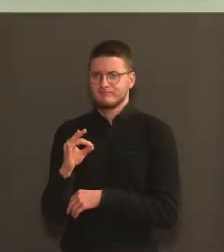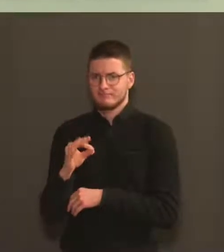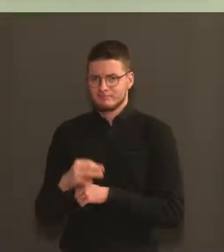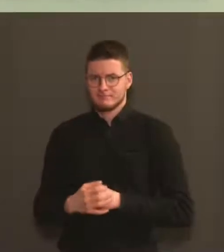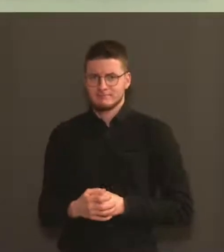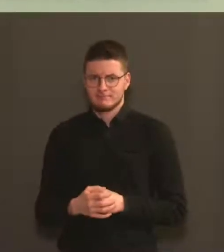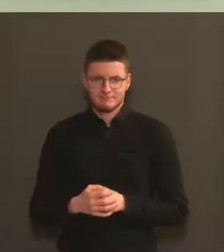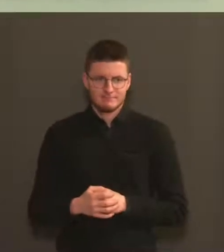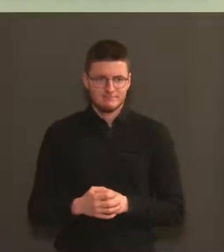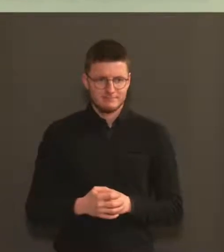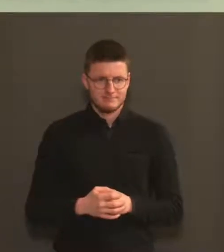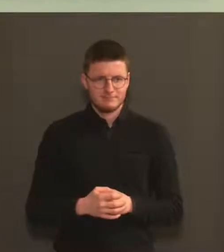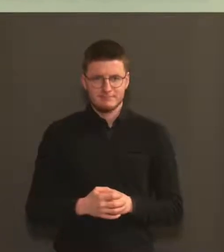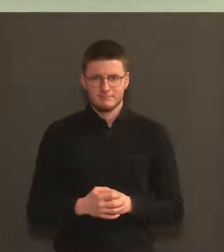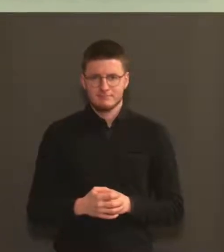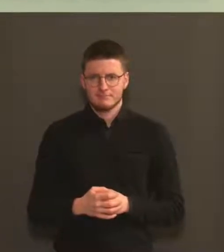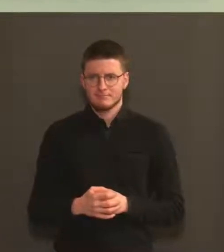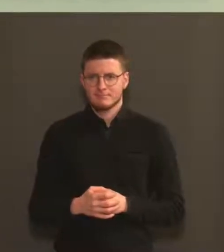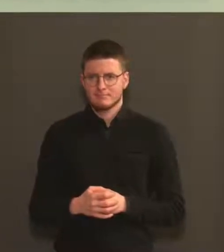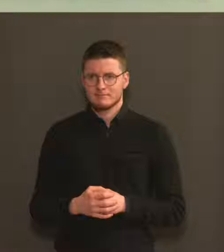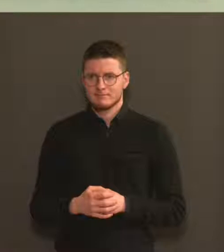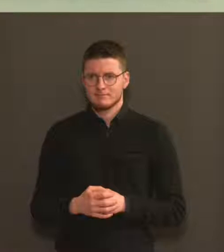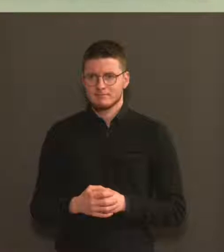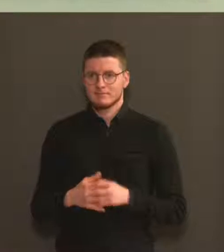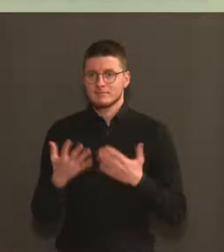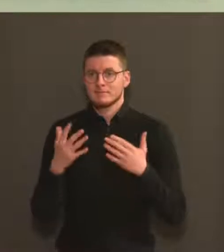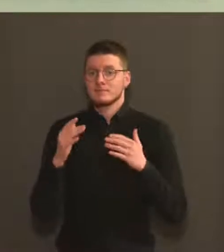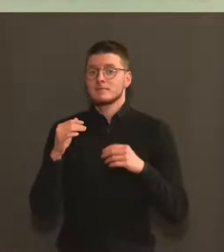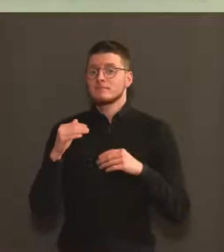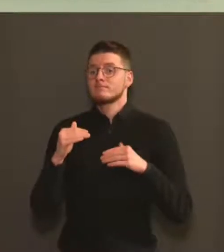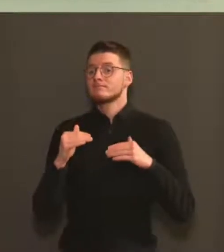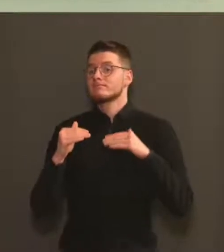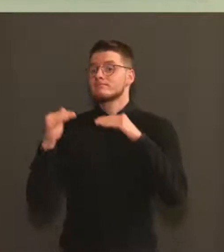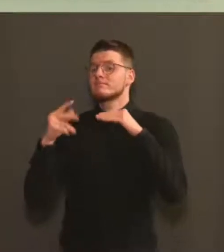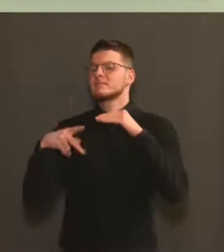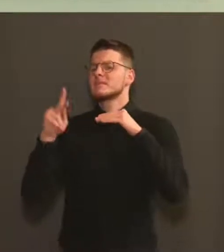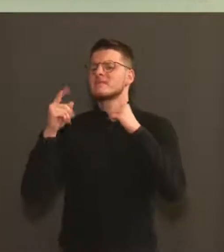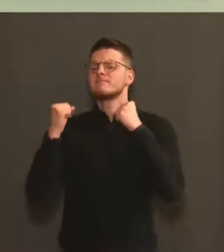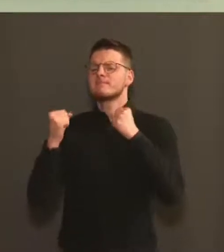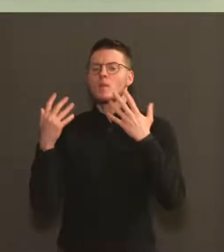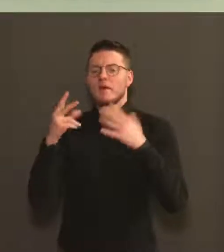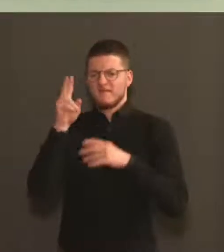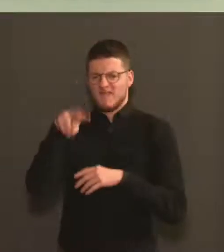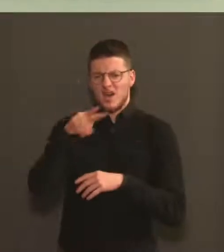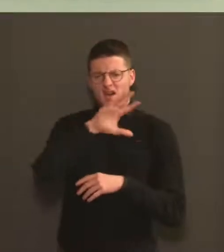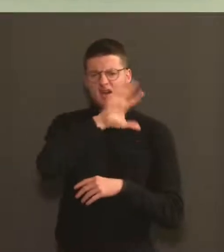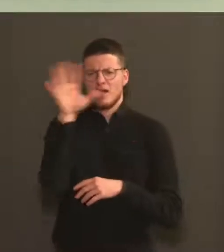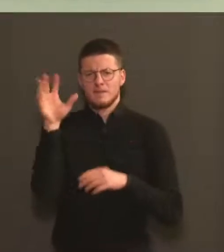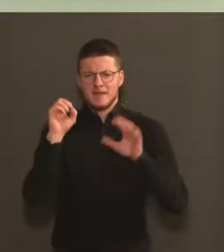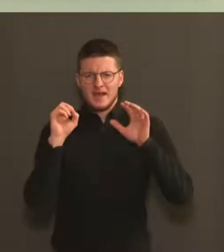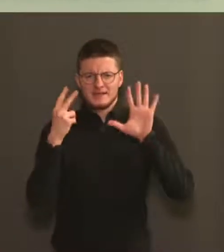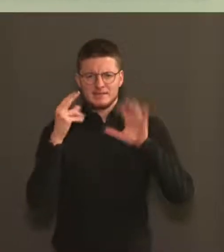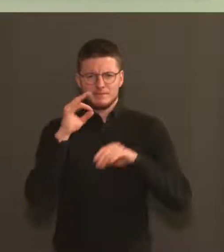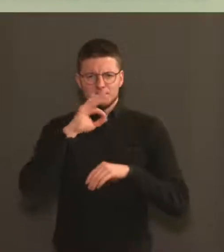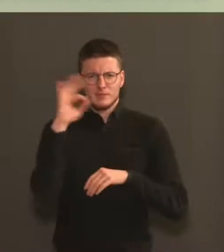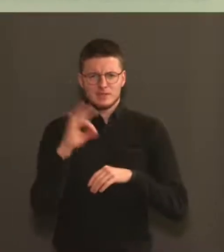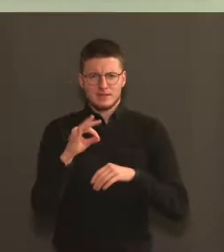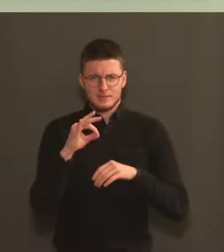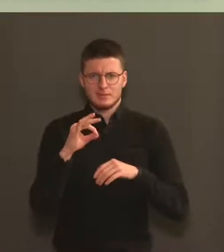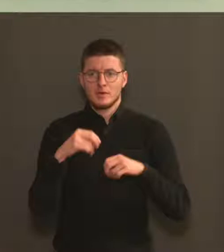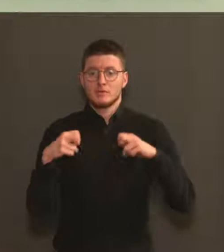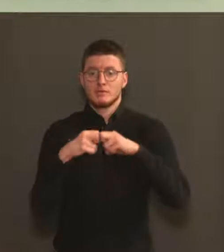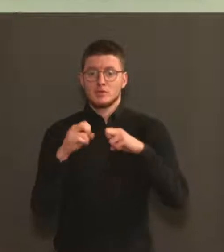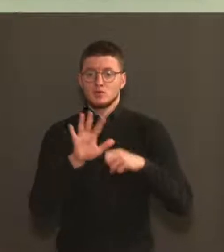weekbasis. Deze toename is het grootst in Vlaanderen met plus 18%, gevolgd door Brussel